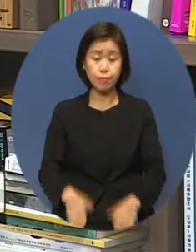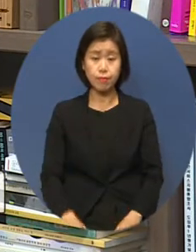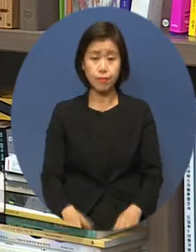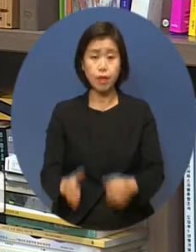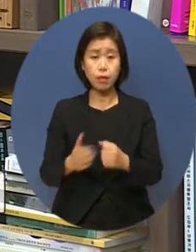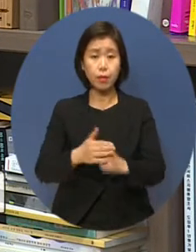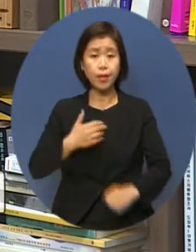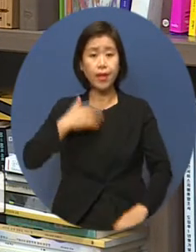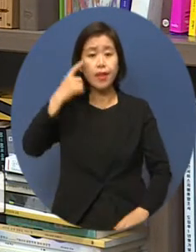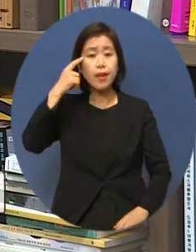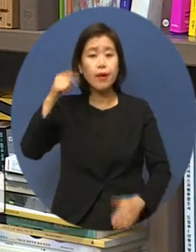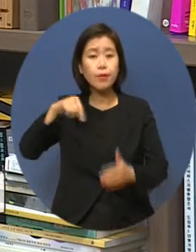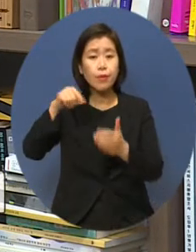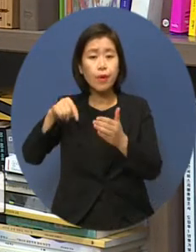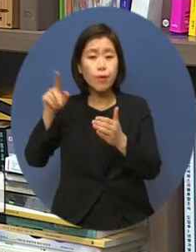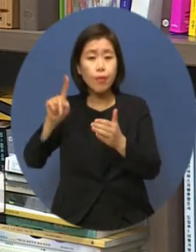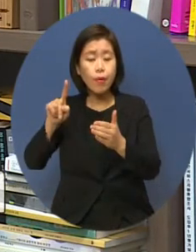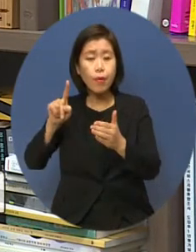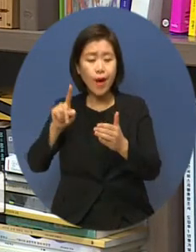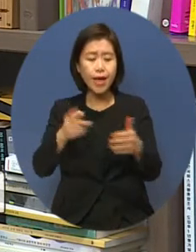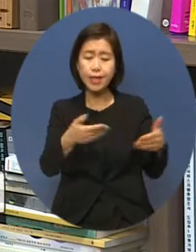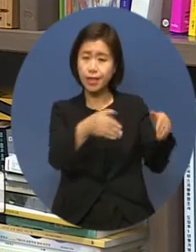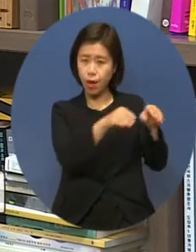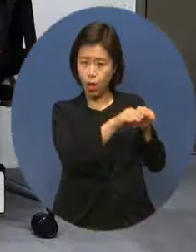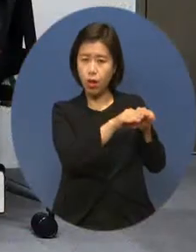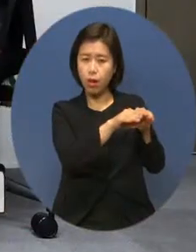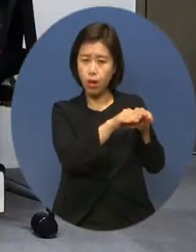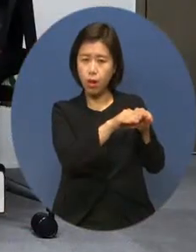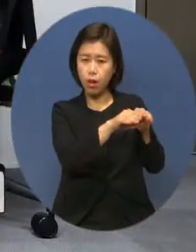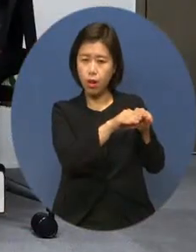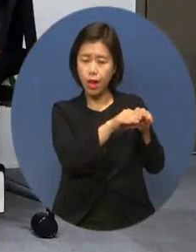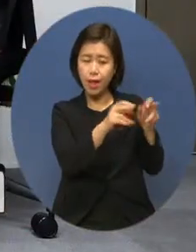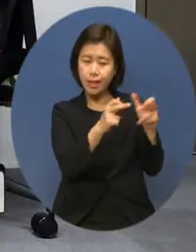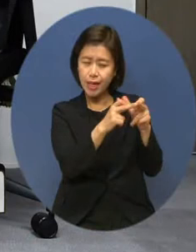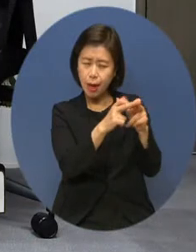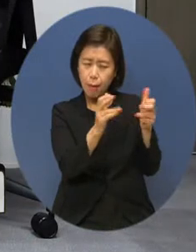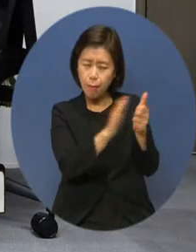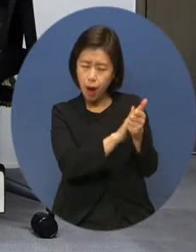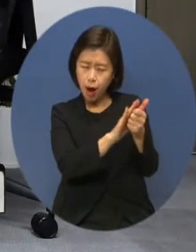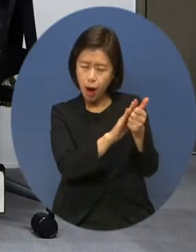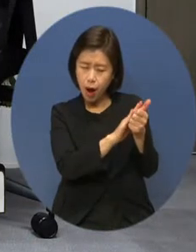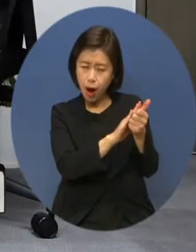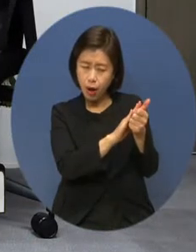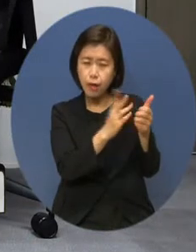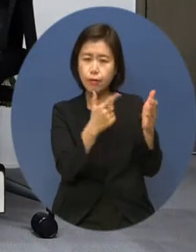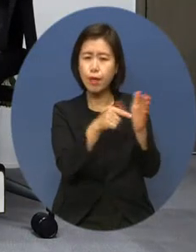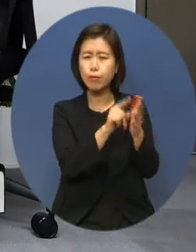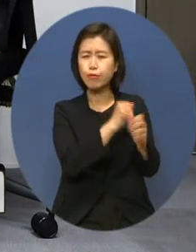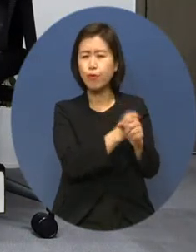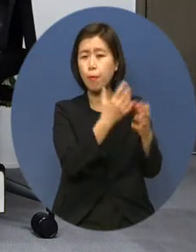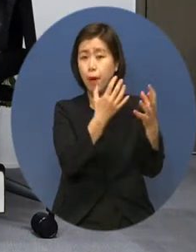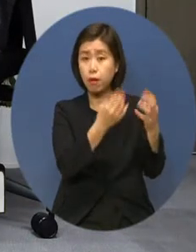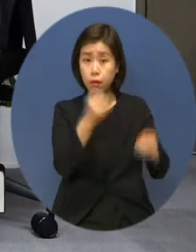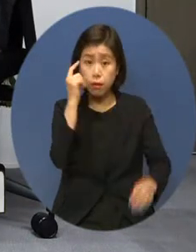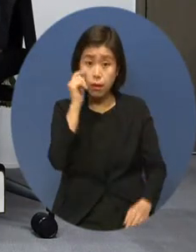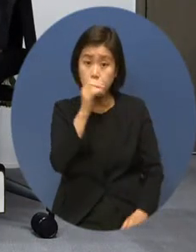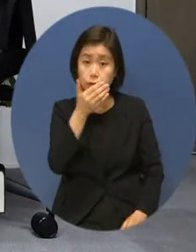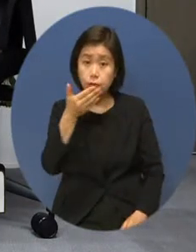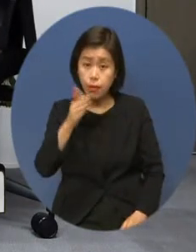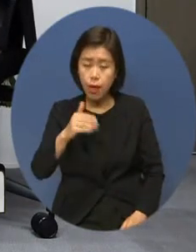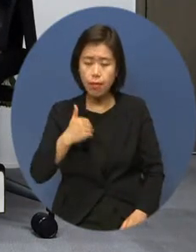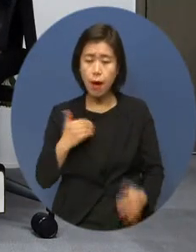더 나은 돌봄을 제공하는 곳이라고 생각하고 믿고 고맙다는 생각을 하고 있었죠. 근데 놀랍게도 제가 어른이 되고